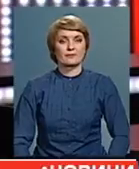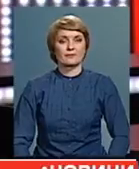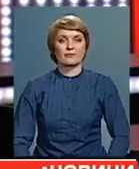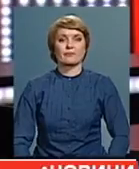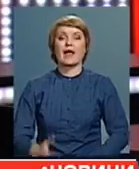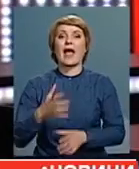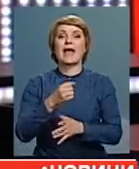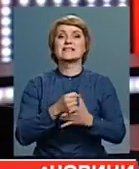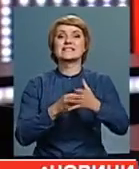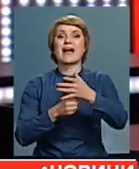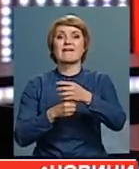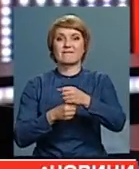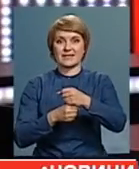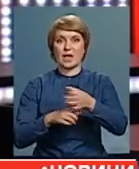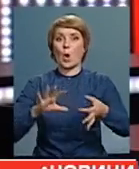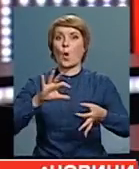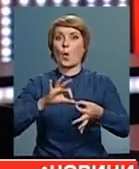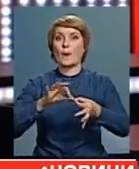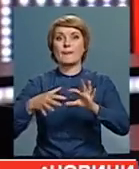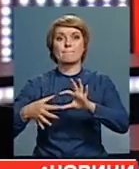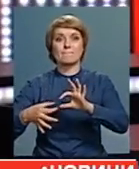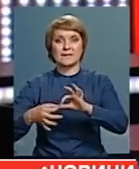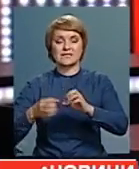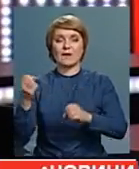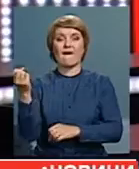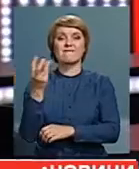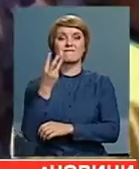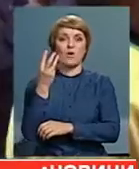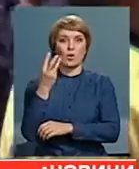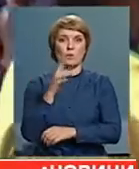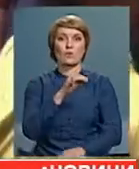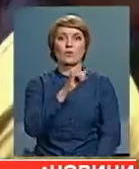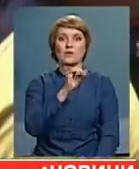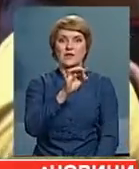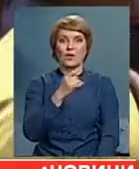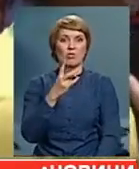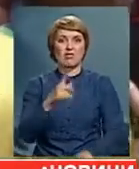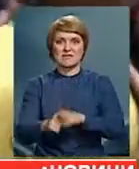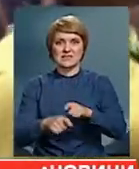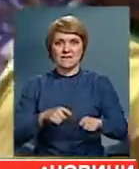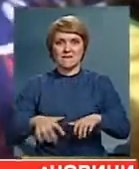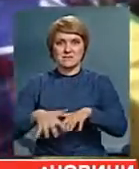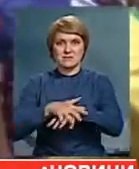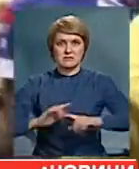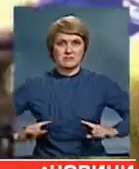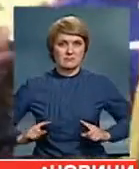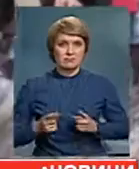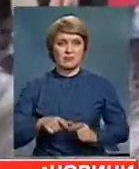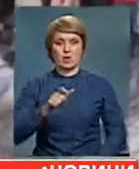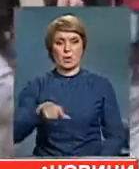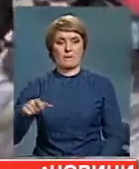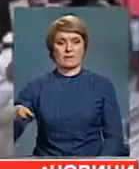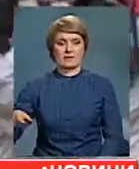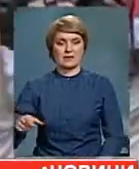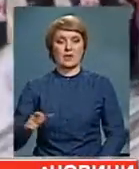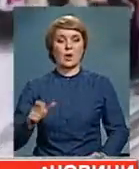Естафету олімпійського вогню в Ріо-де-Жанейро мало не зірвав протест городян. Люди заблокували одну з вулиць, якою мали нести смолоскип. Та шлях